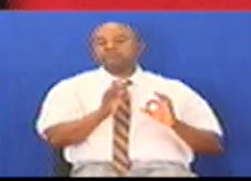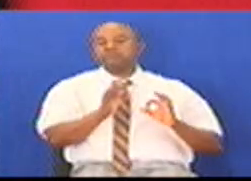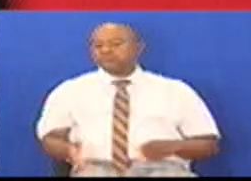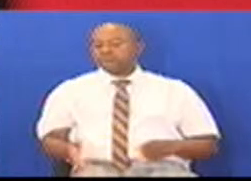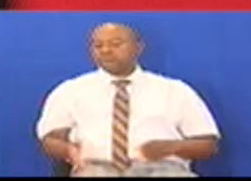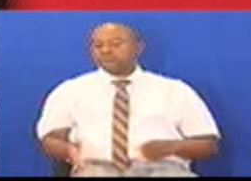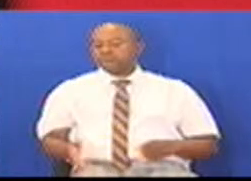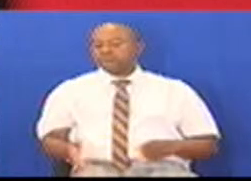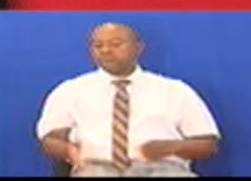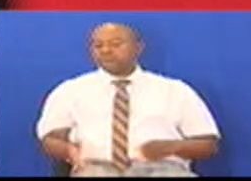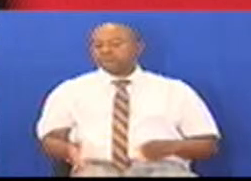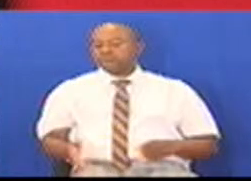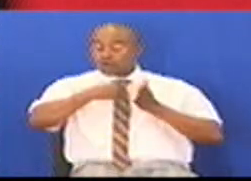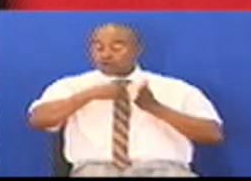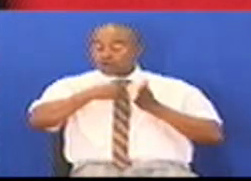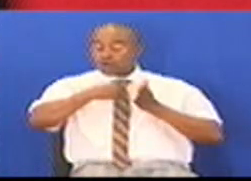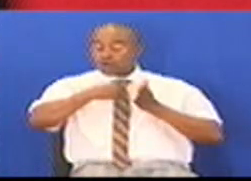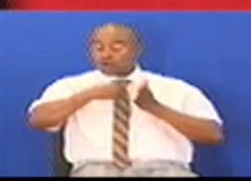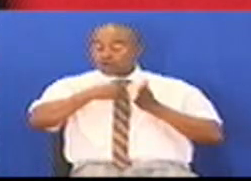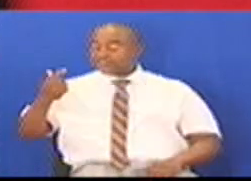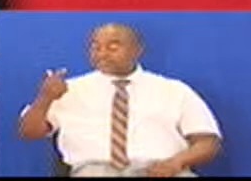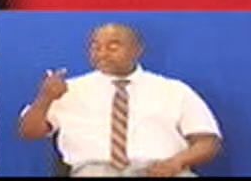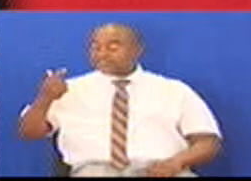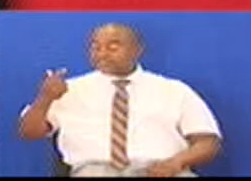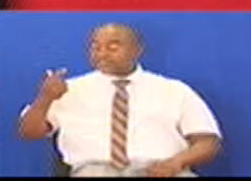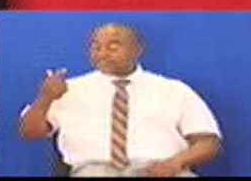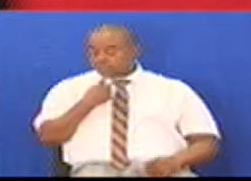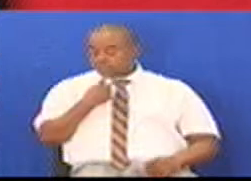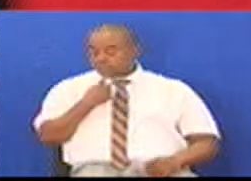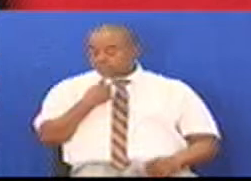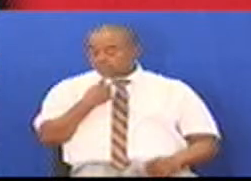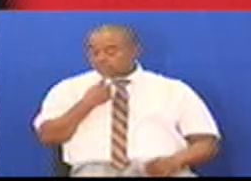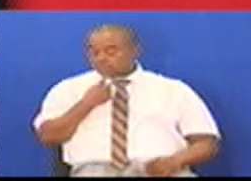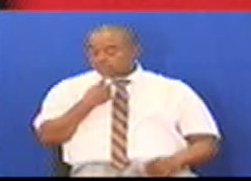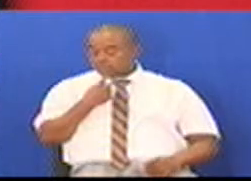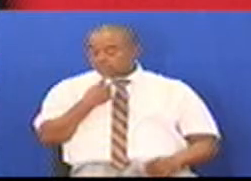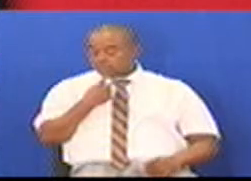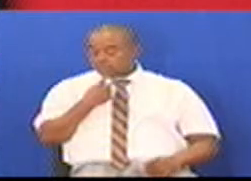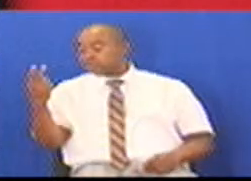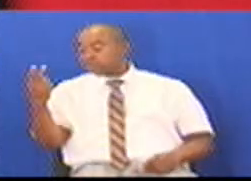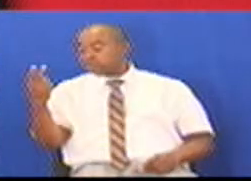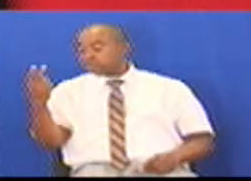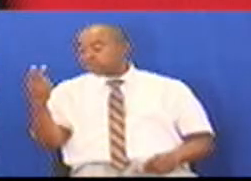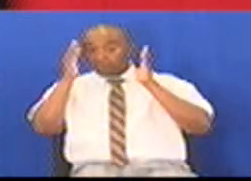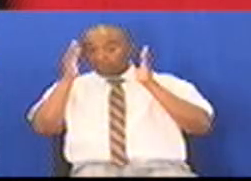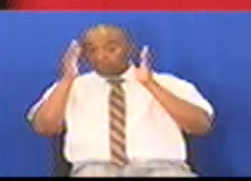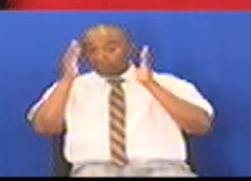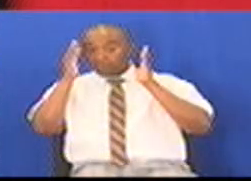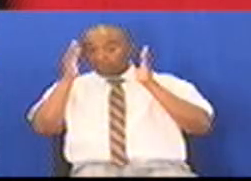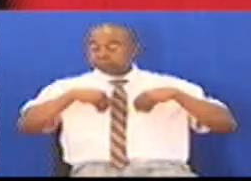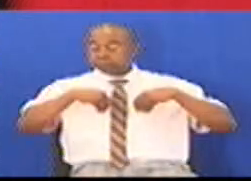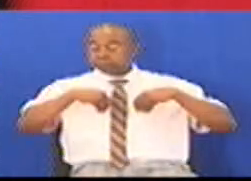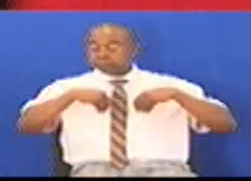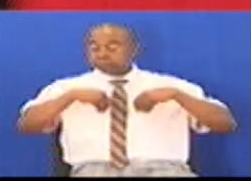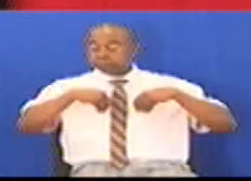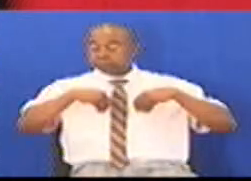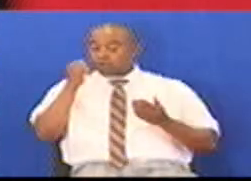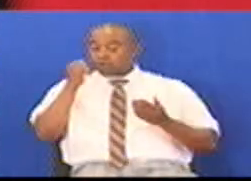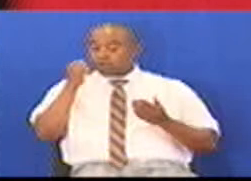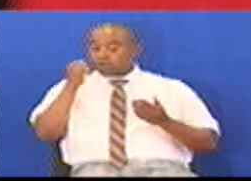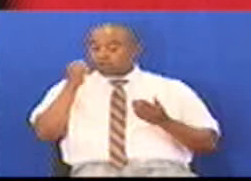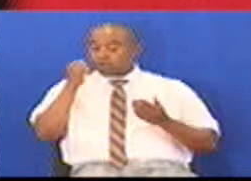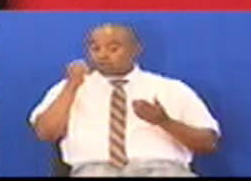Kuhusiana na sheria ya kodi ya mapato sura ya 332, Mheshimiwa Spika, kamati inakubaliana serikali kwa uamuzi wake wa